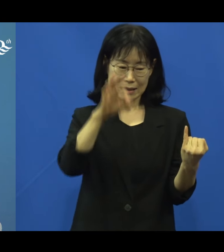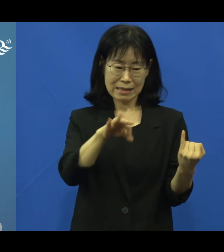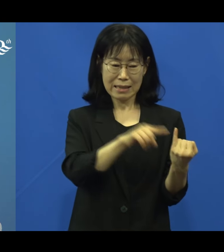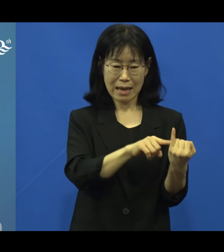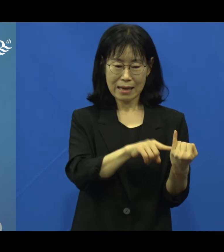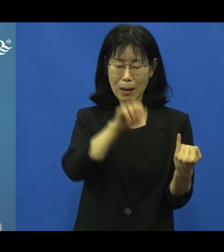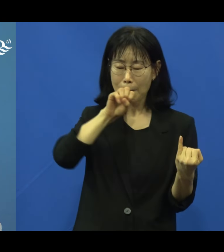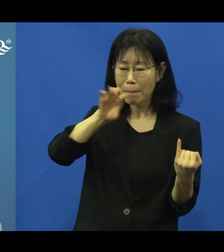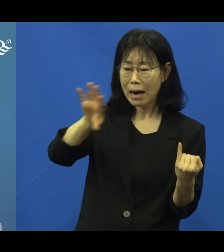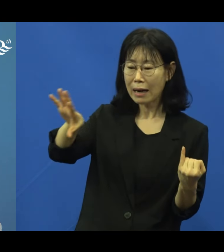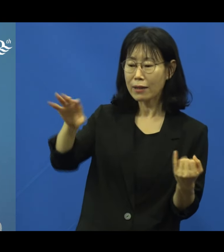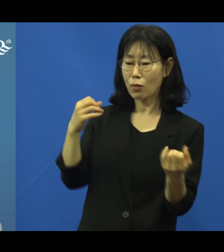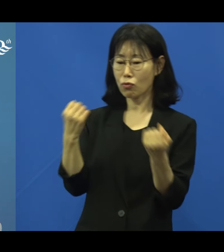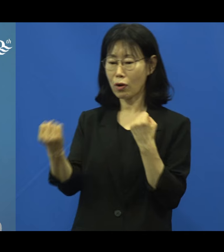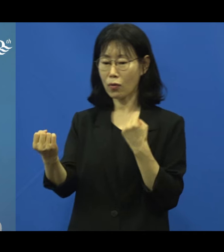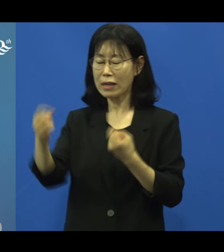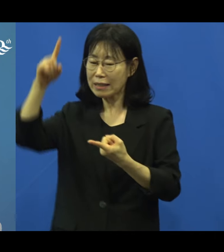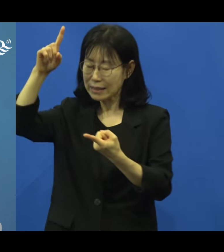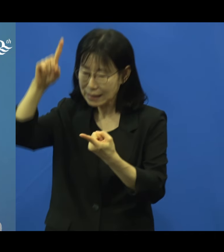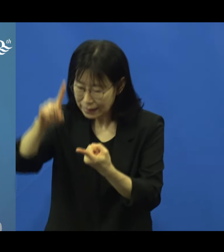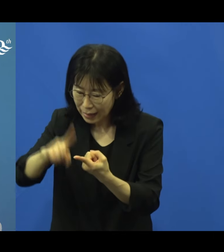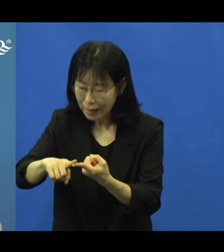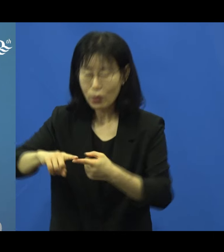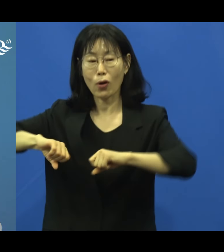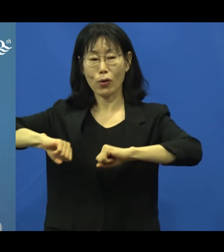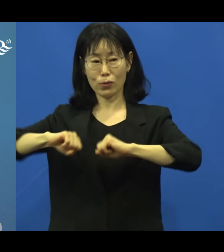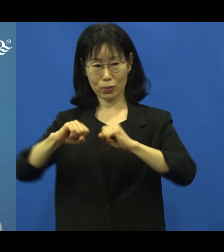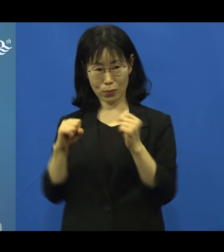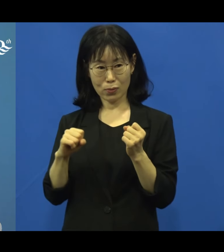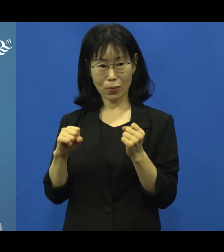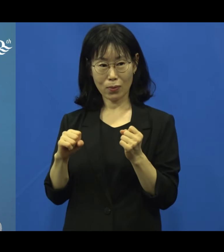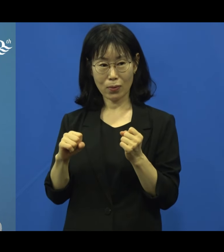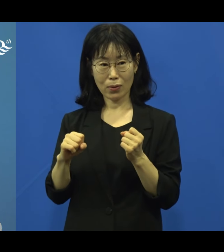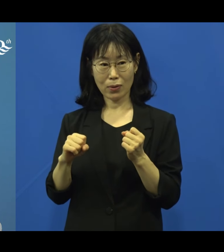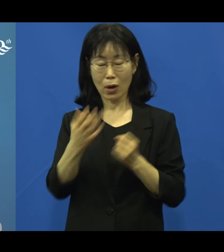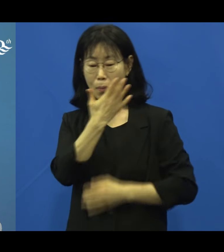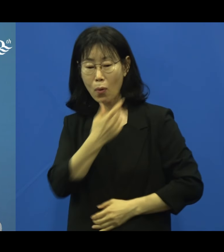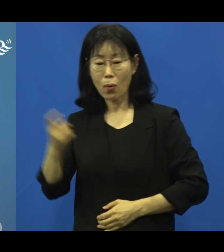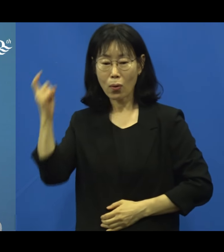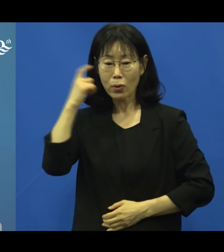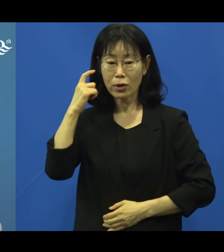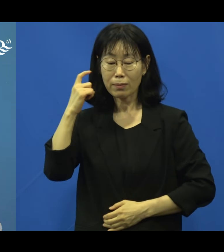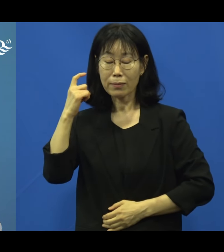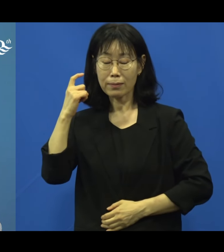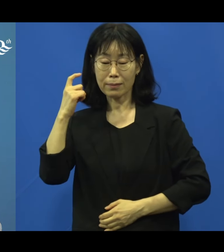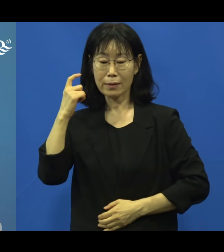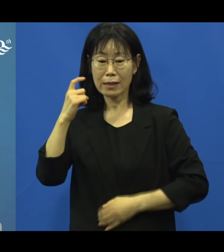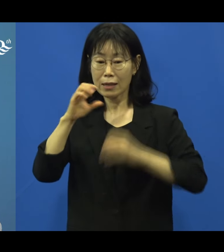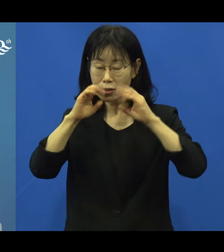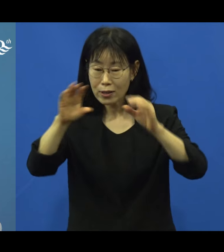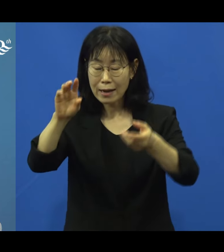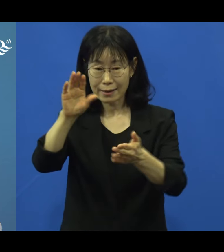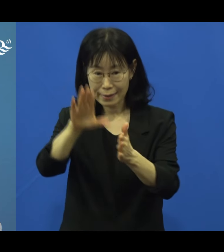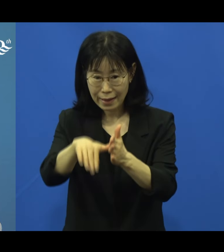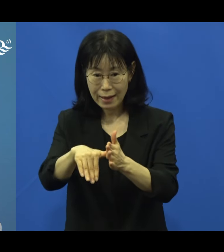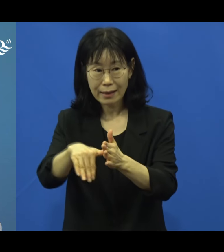어린아이가 말한 것이라 할지라도 그가 전한 말씀이 복음이라면 그 복음이 살리는